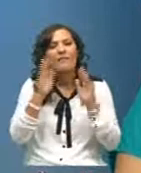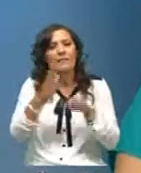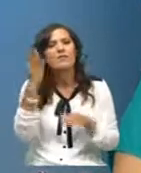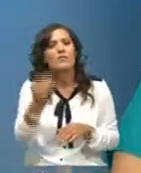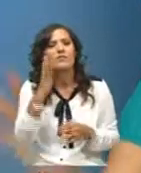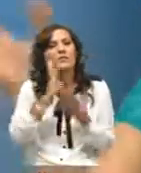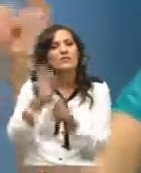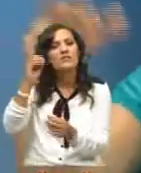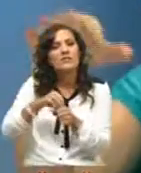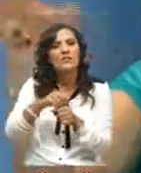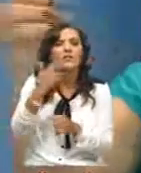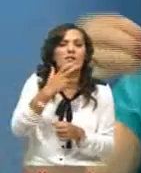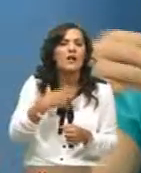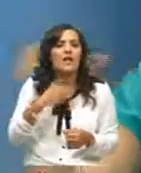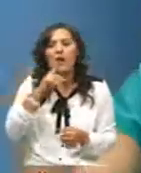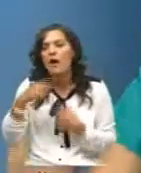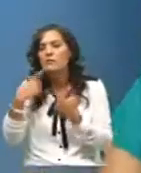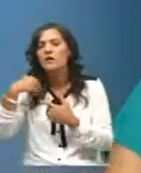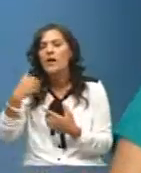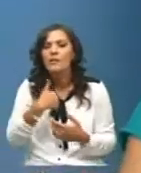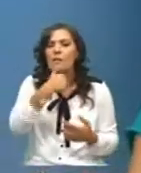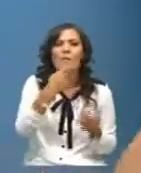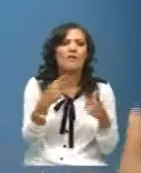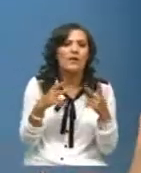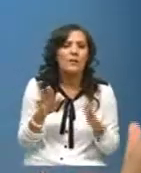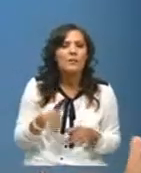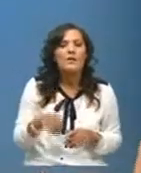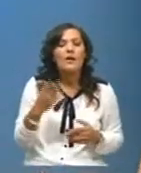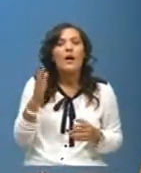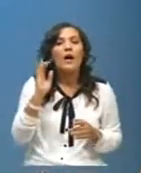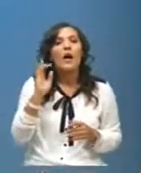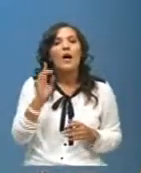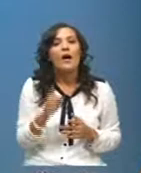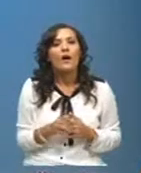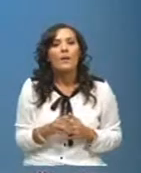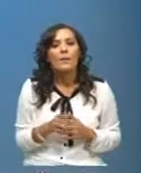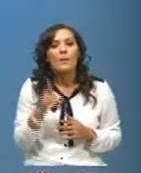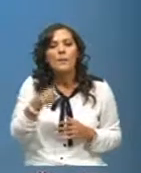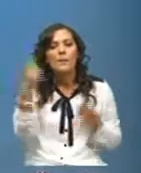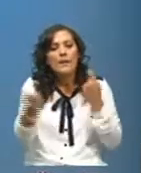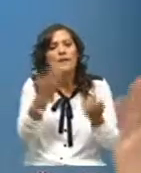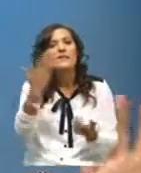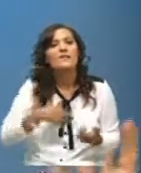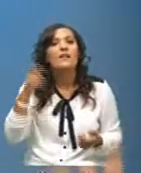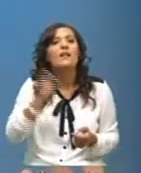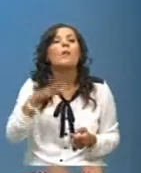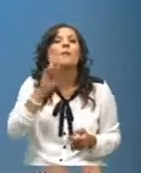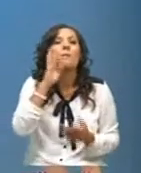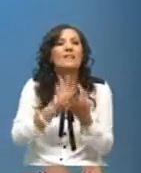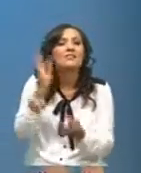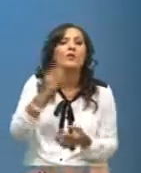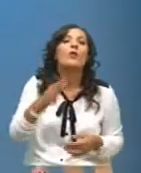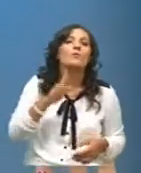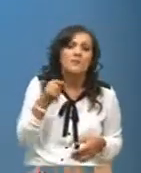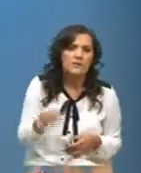destek olacak kişi İyi teyze hala amca anne baba farketmez Aman diyeyim bu işi severek yapmayan biri